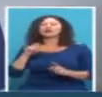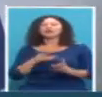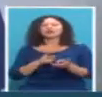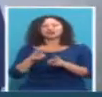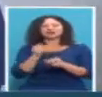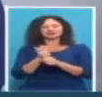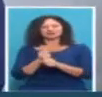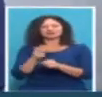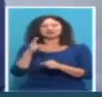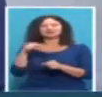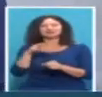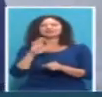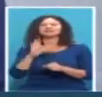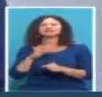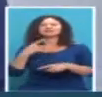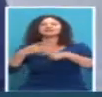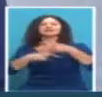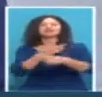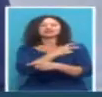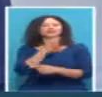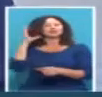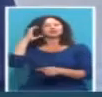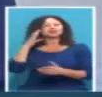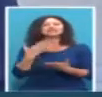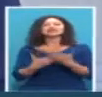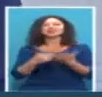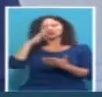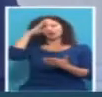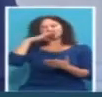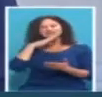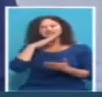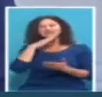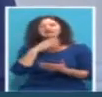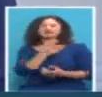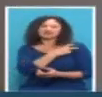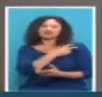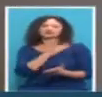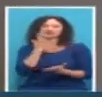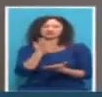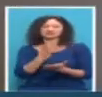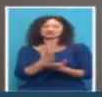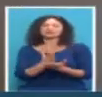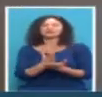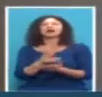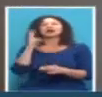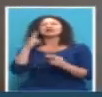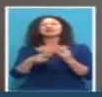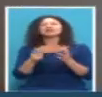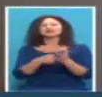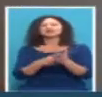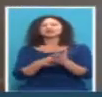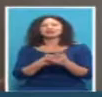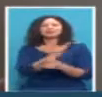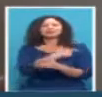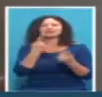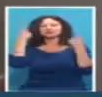Дмитрий Владимирович из династии врачей прислушался к совету отца и посвятил жизнь благородной профессии. После окончания Карагандинского